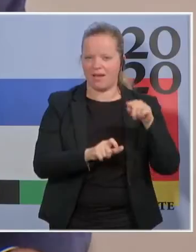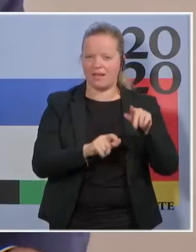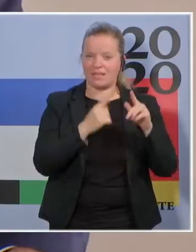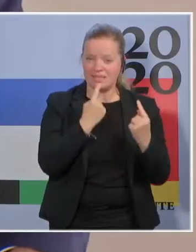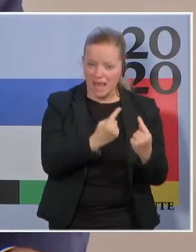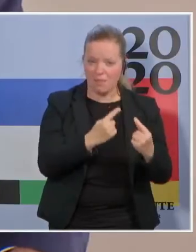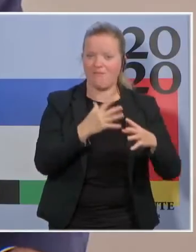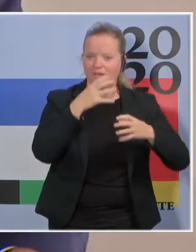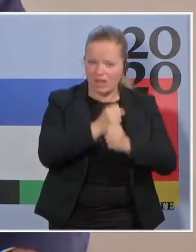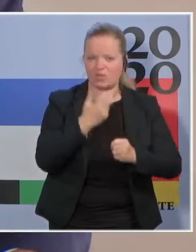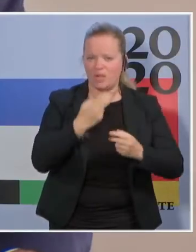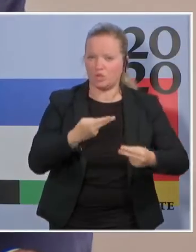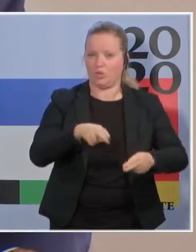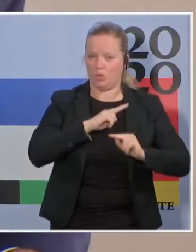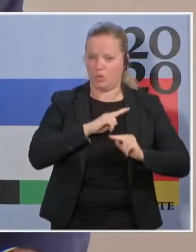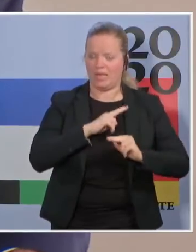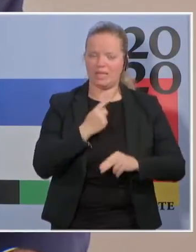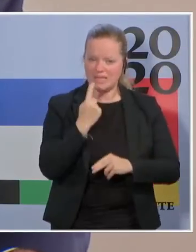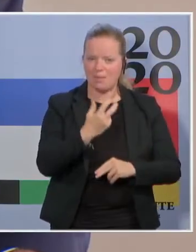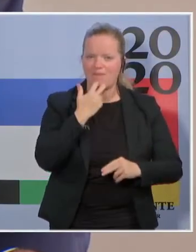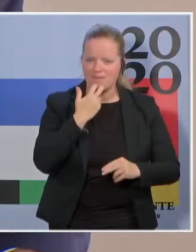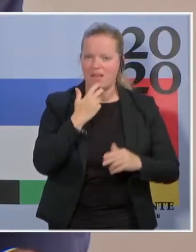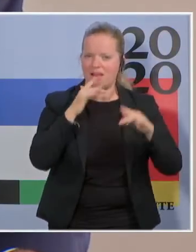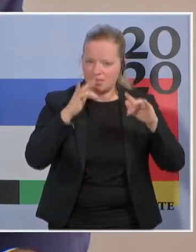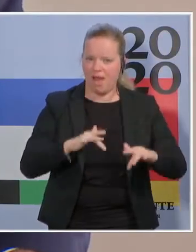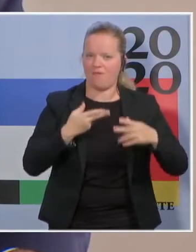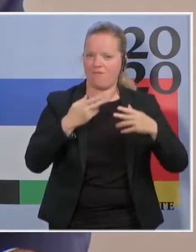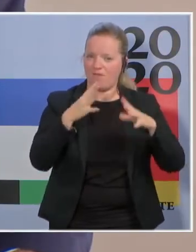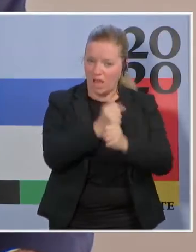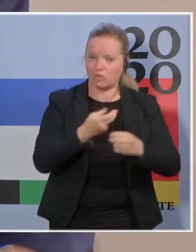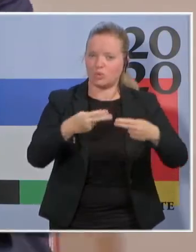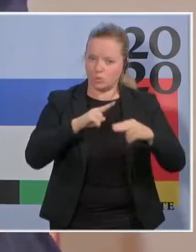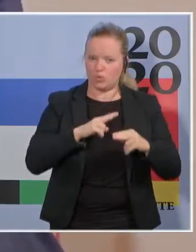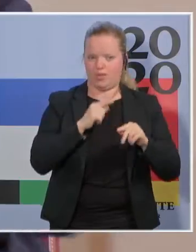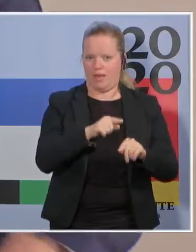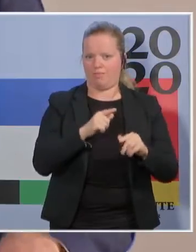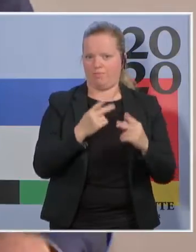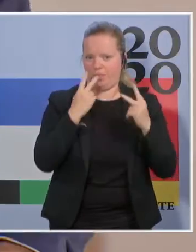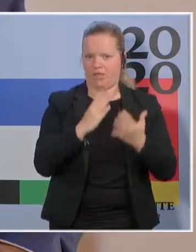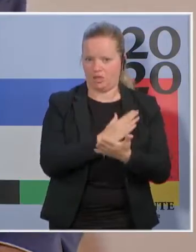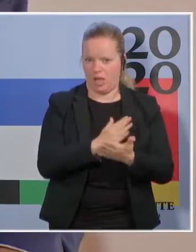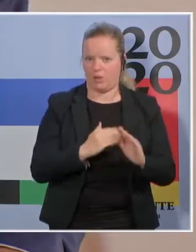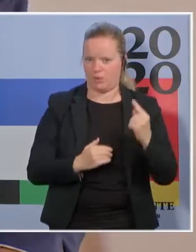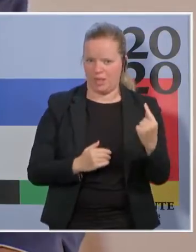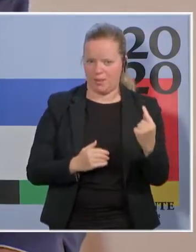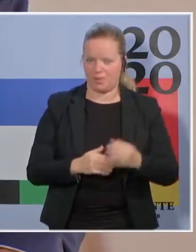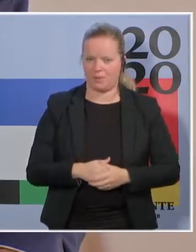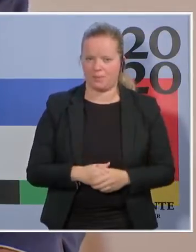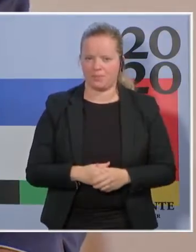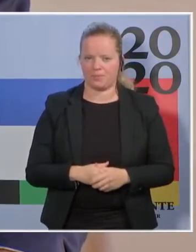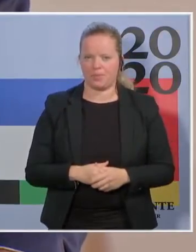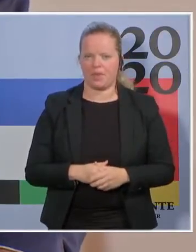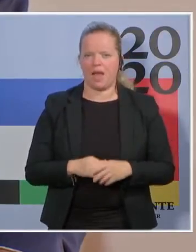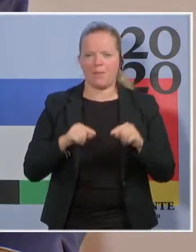selber die Verfassung wiederhaben wollte, an der er selber auch entscheidenden Anteil gehabt hat. Aber, jetzt komme ich Sie an Fragen, es war